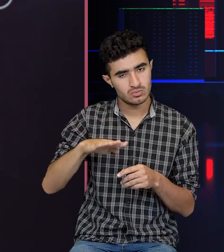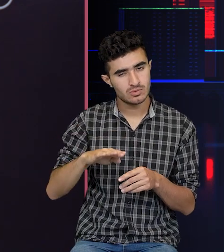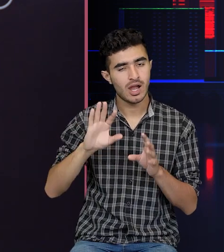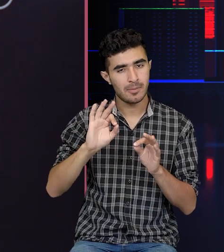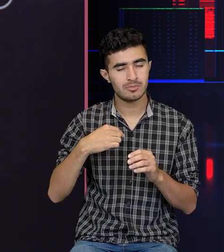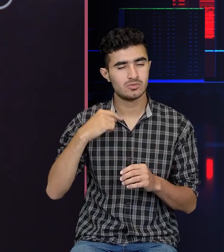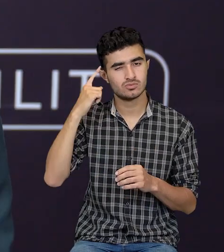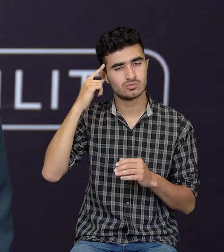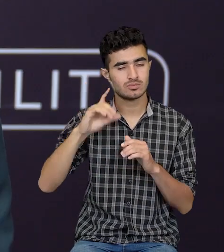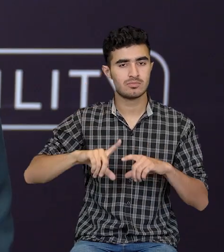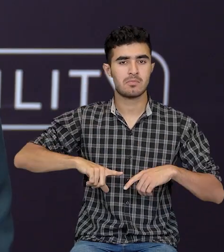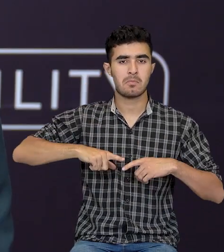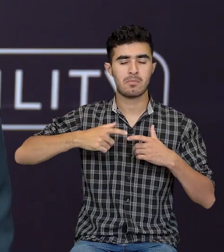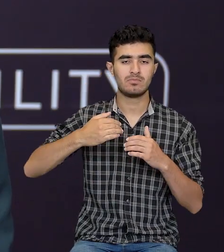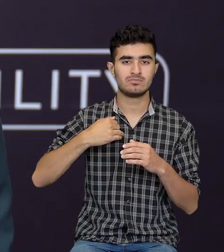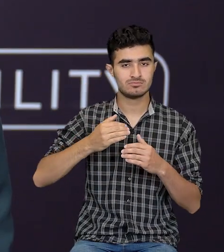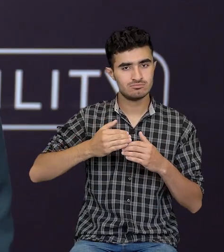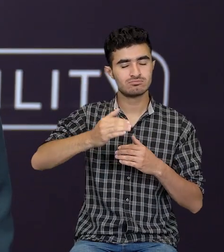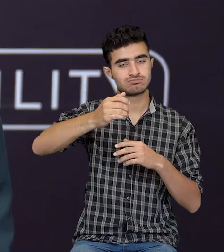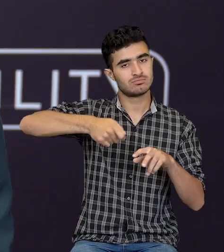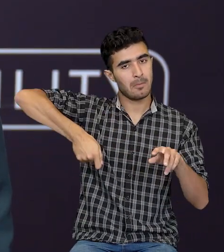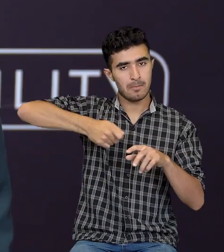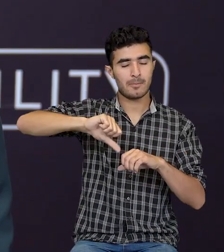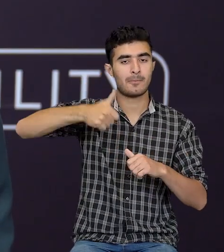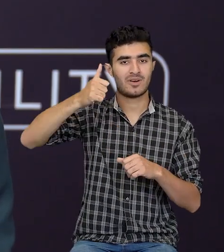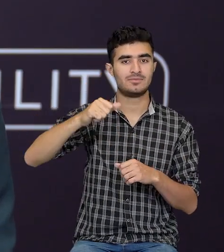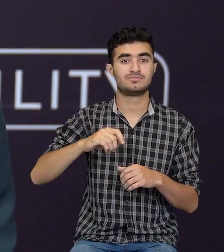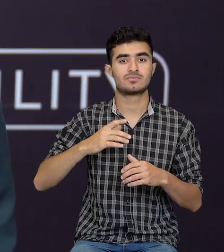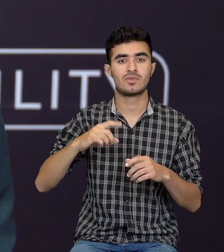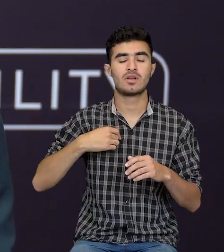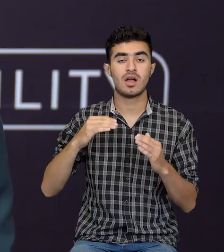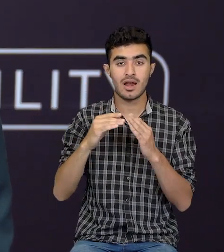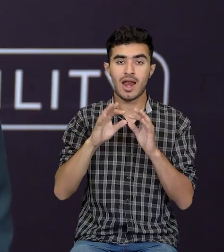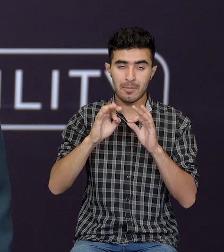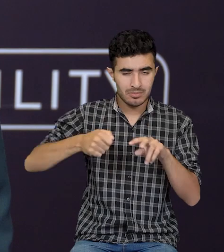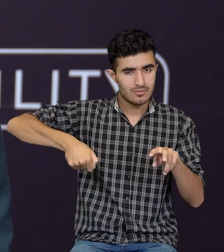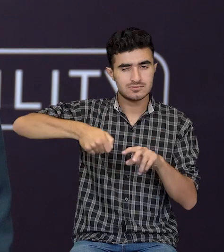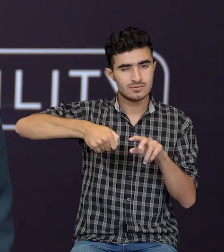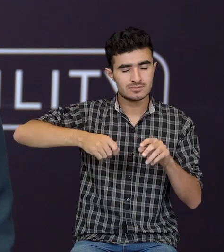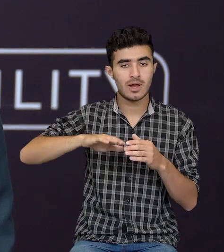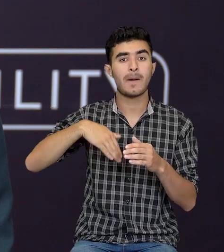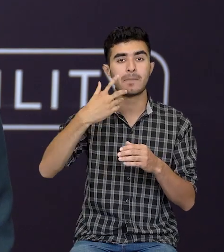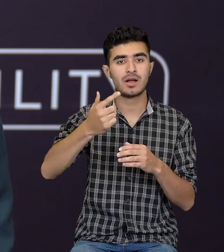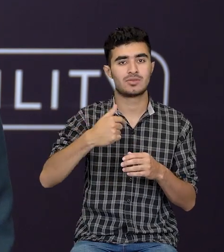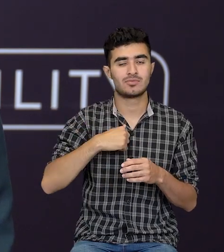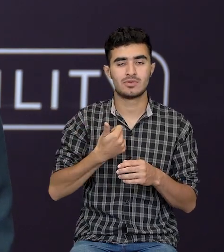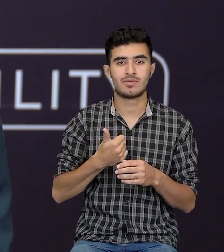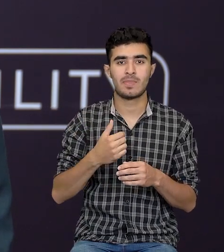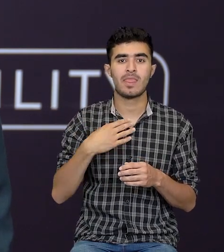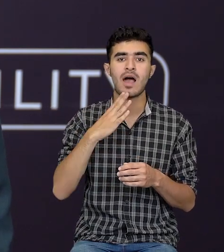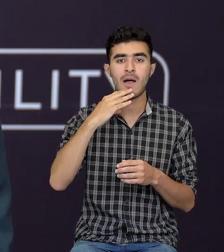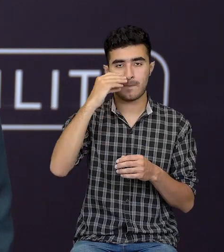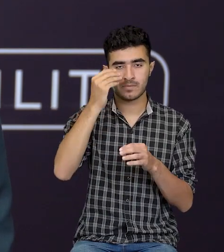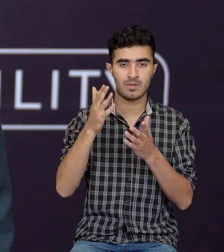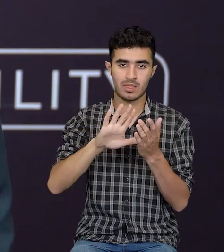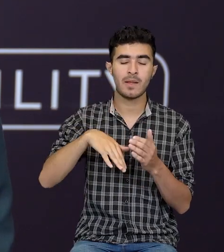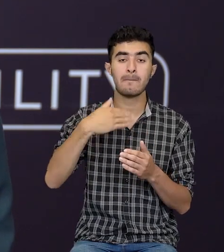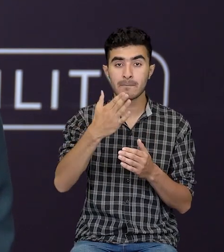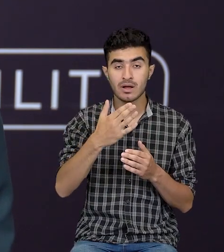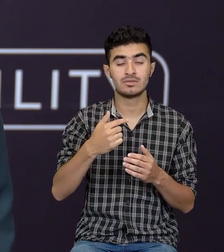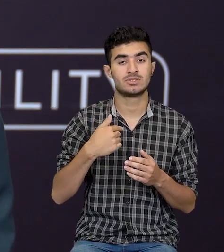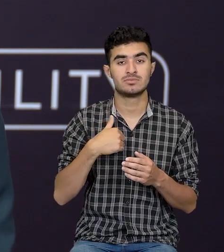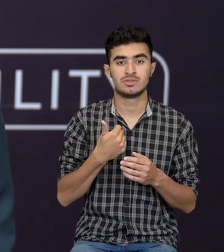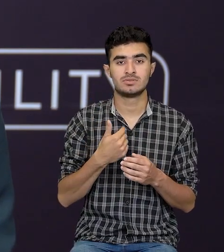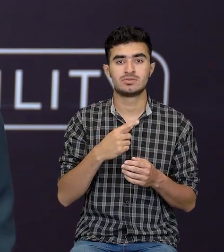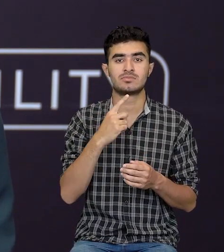में ही खेलता रहा और जब वालदा का इंतकाल हुआ तो वालिद साहब बहुत ज़्यादा डर गए थे, क्योंकि मैं घर से हमेशा बाहर निकल के जो घर के पास